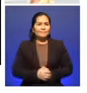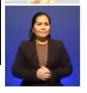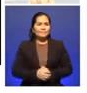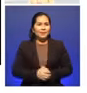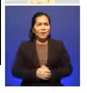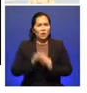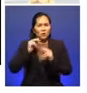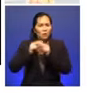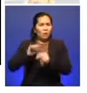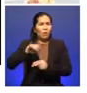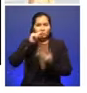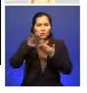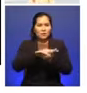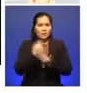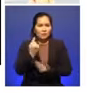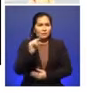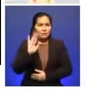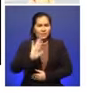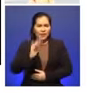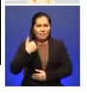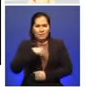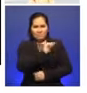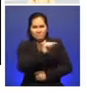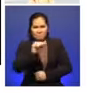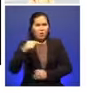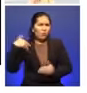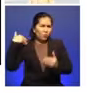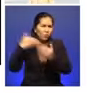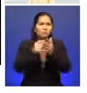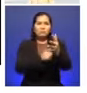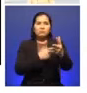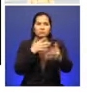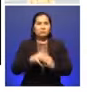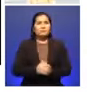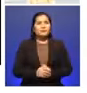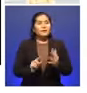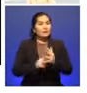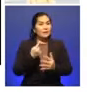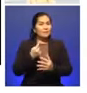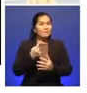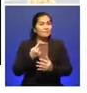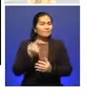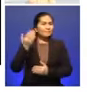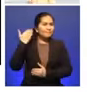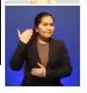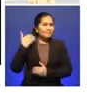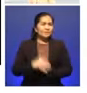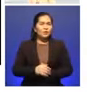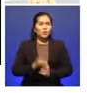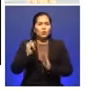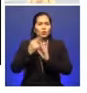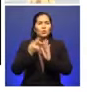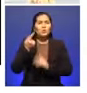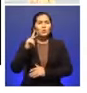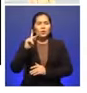พาะประเทศไทยมันเป็นมาก่อนหน้านี้เนี่ยนานแล้วนะคะจริงๆก็ตั้งแต่เริ่มยุคทันสมัยหลังยุคกลางมาเนี่ยนะค